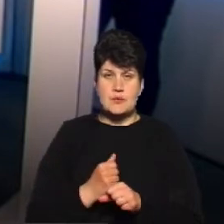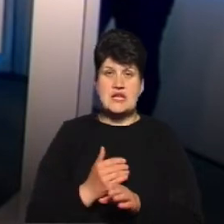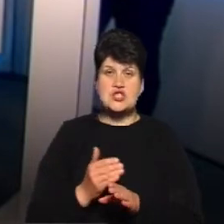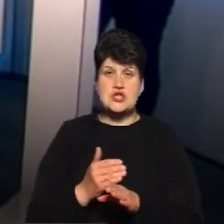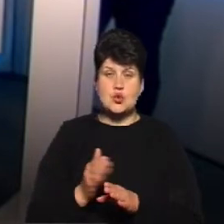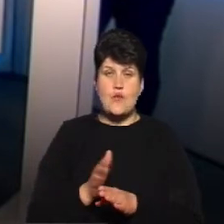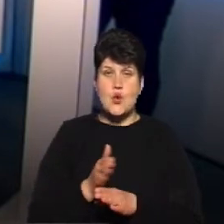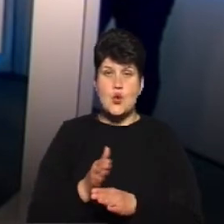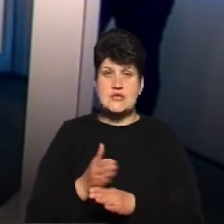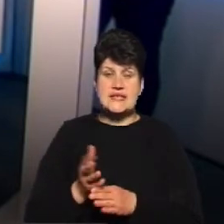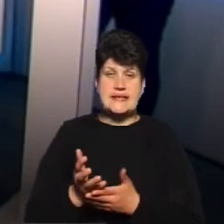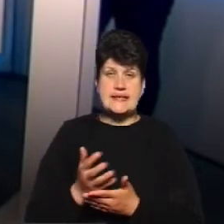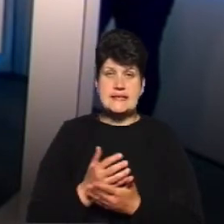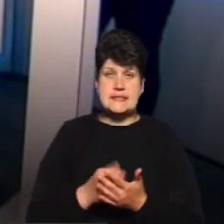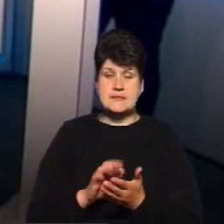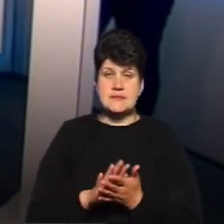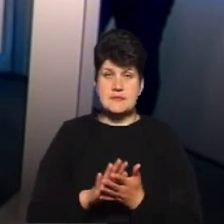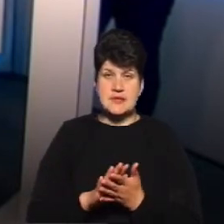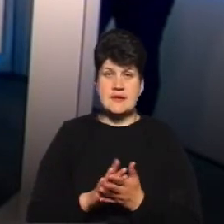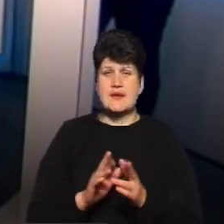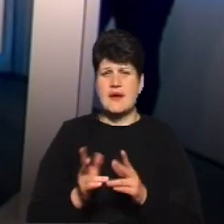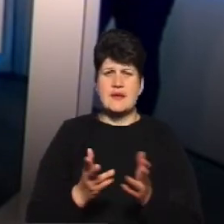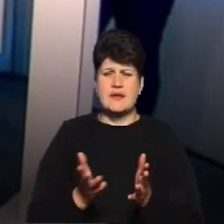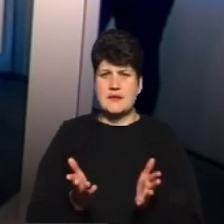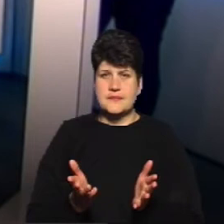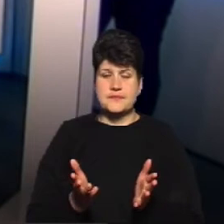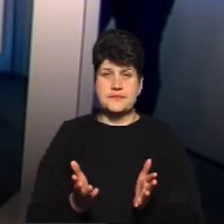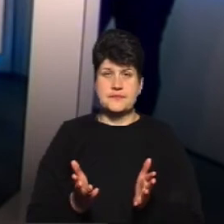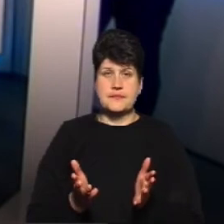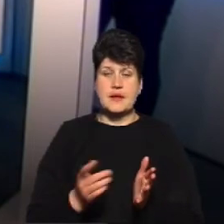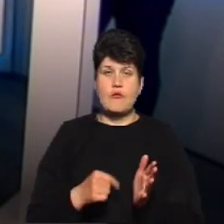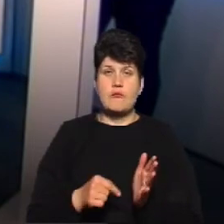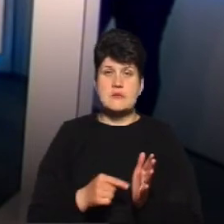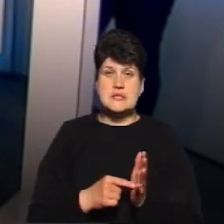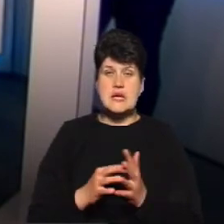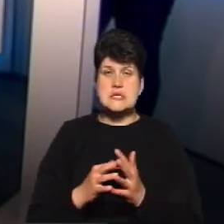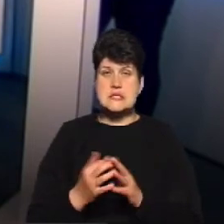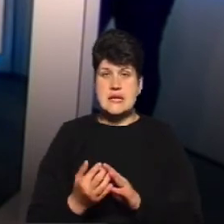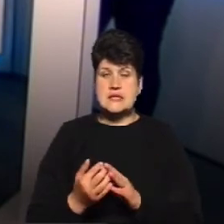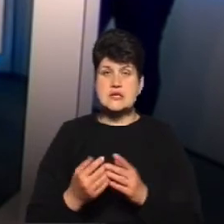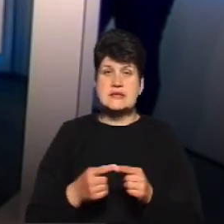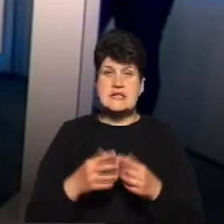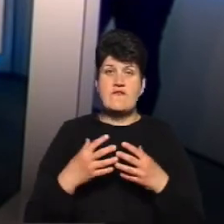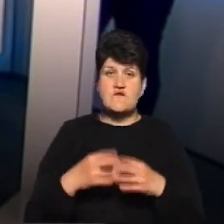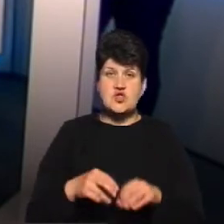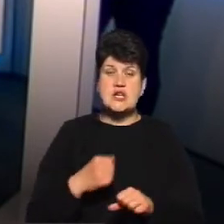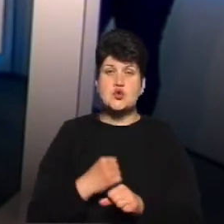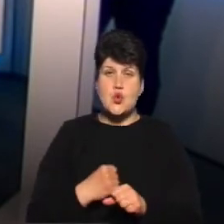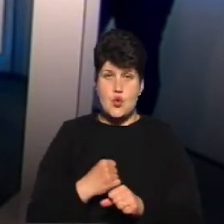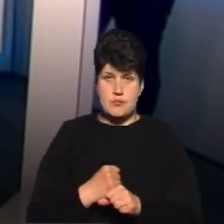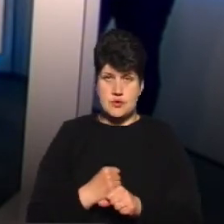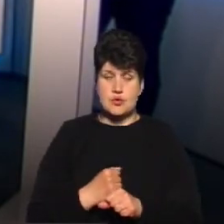збір відходів, як в яких містах, селищах, це вже зроблено.